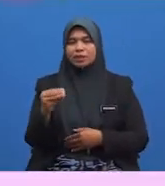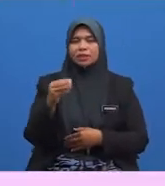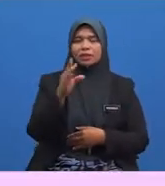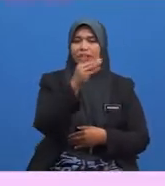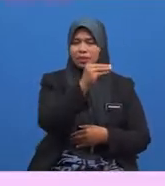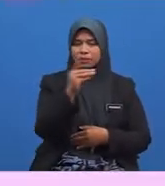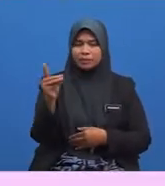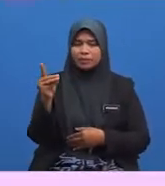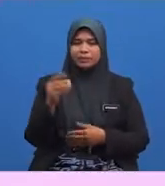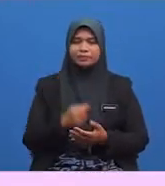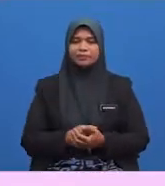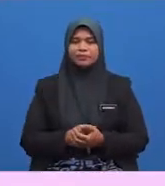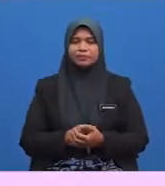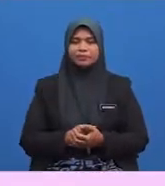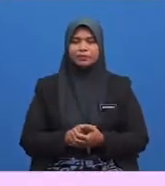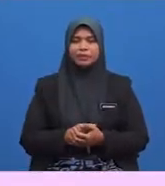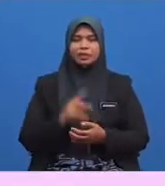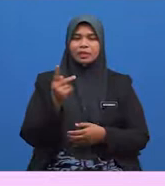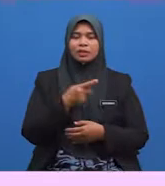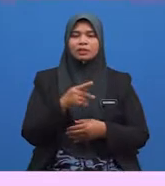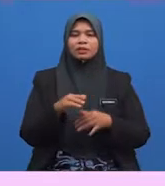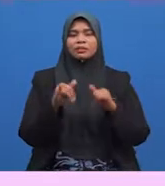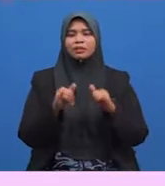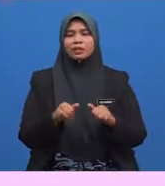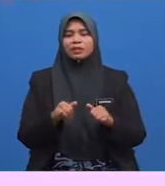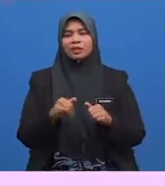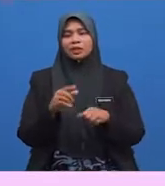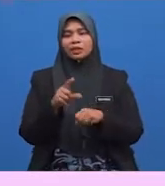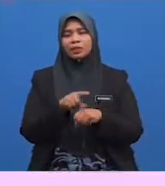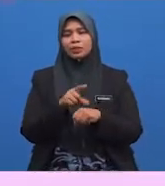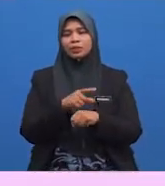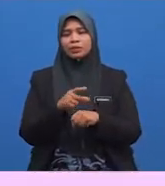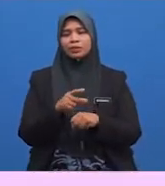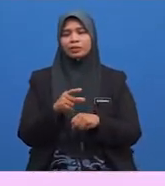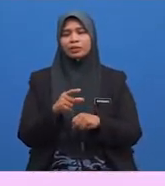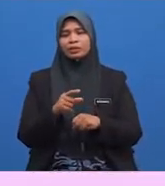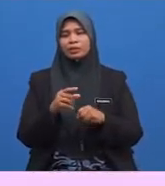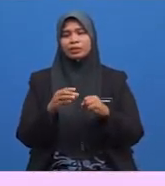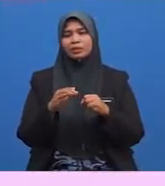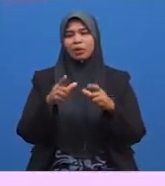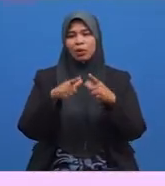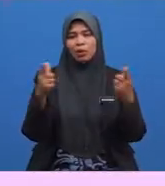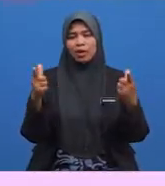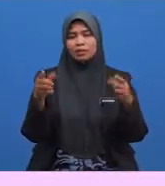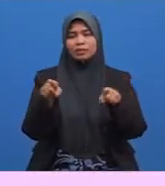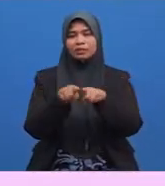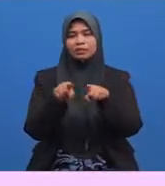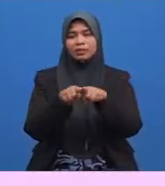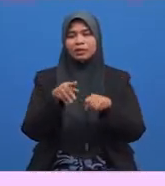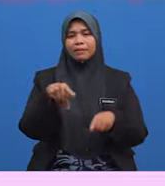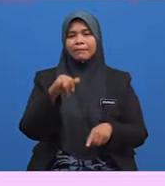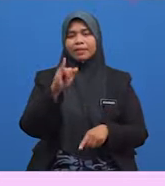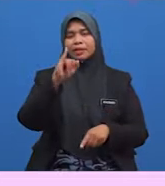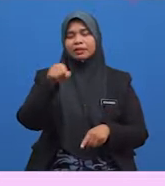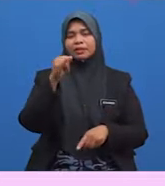Bagi menyelesaikan contoh ini, kita masih lagi menggunakan formula luas sama dengan